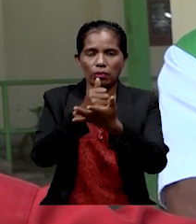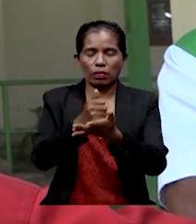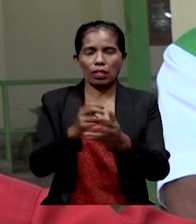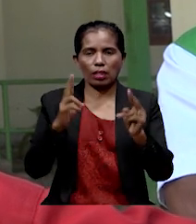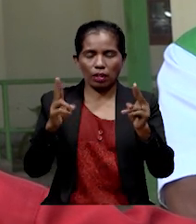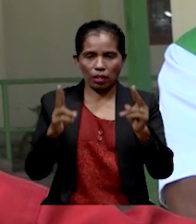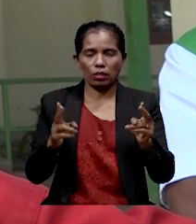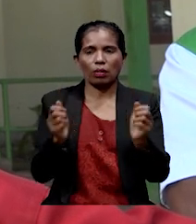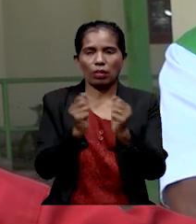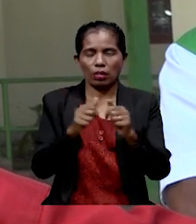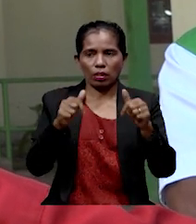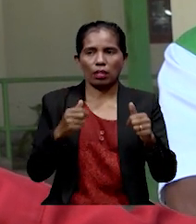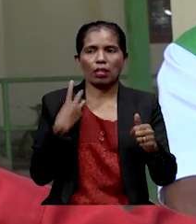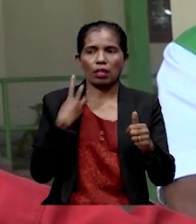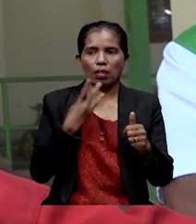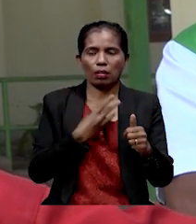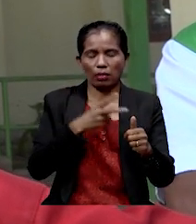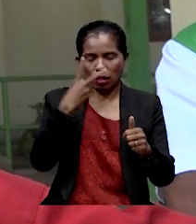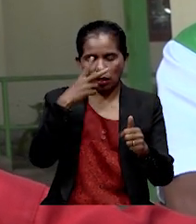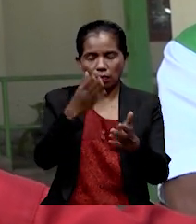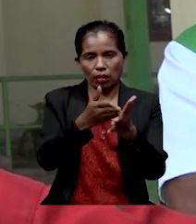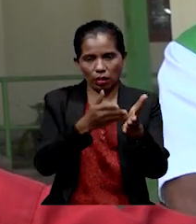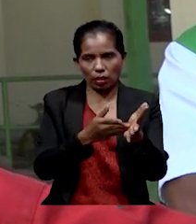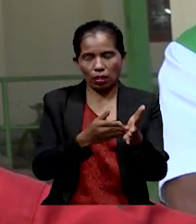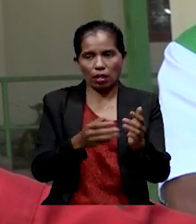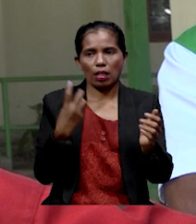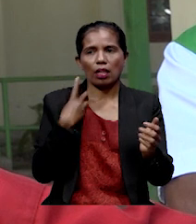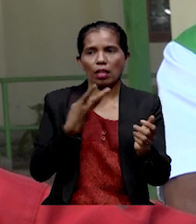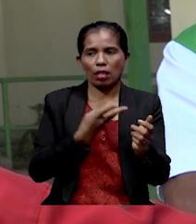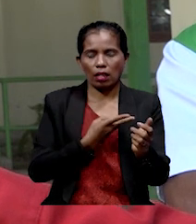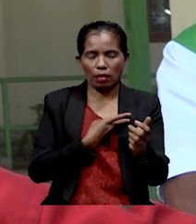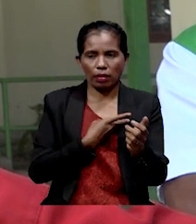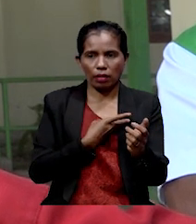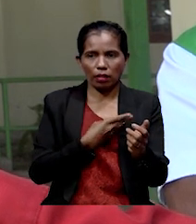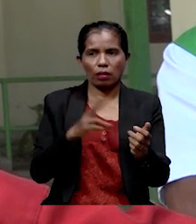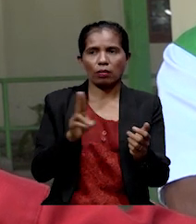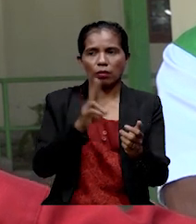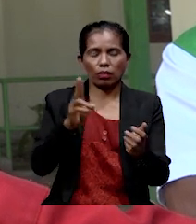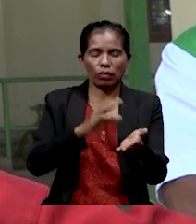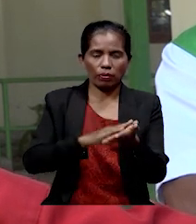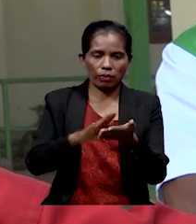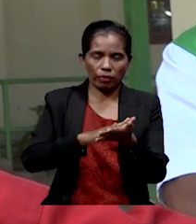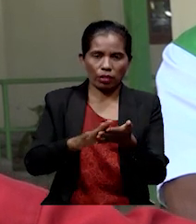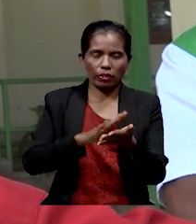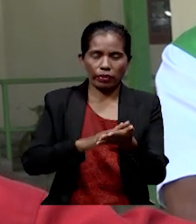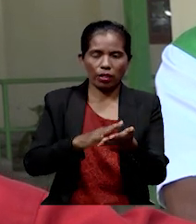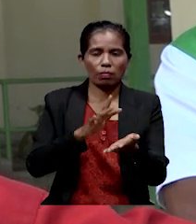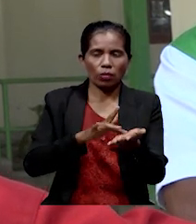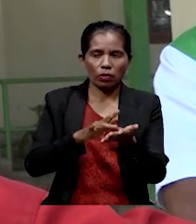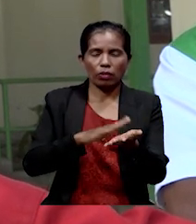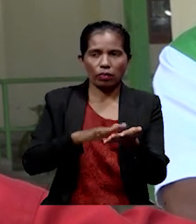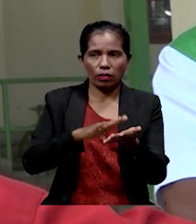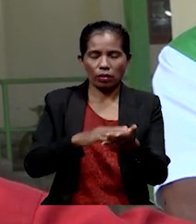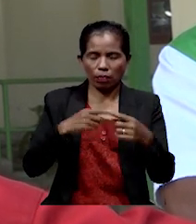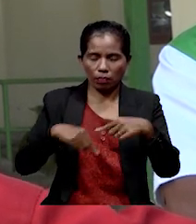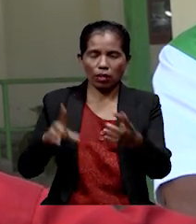kedang hoidane ami hareba nakles luang honune ami uza alko ami fasi hotu ami haruka den tengki